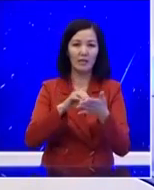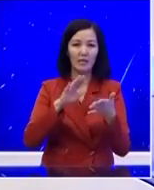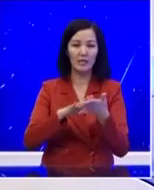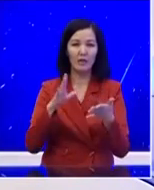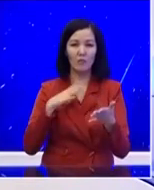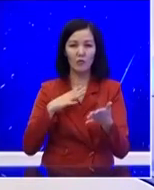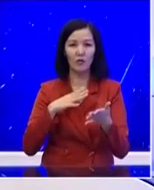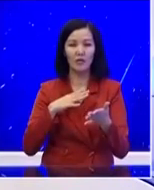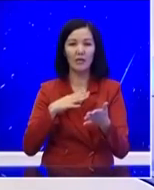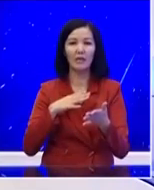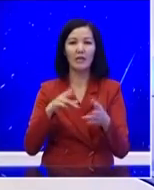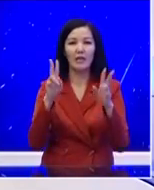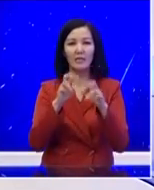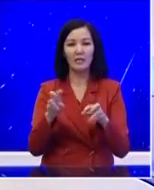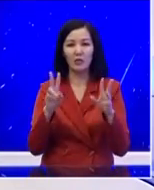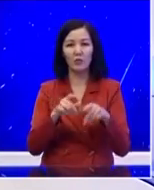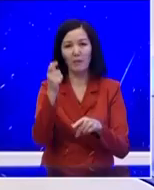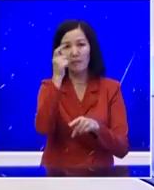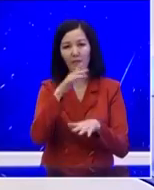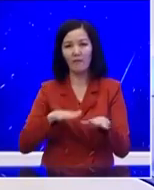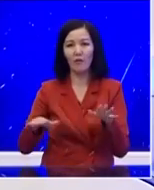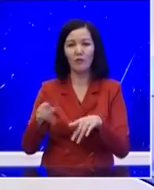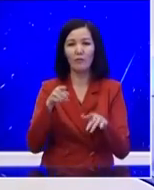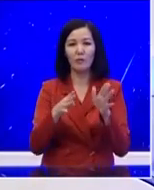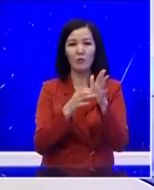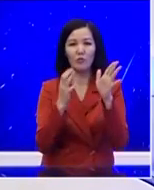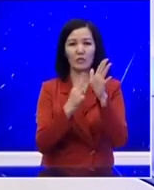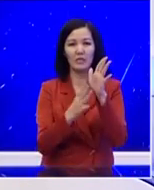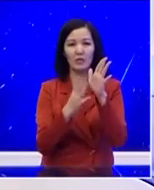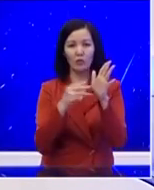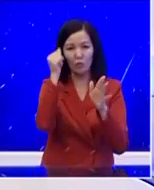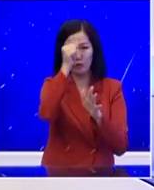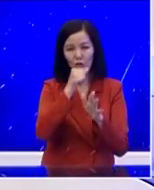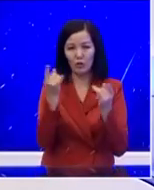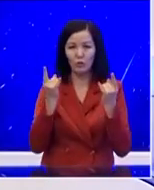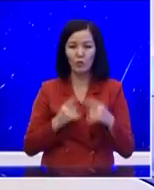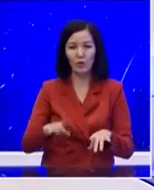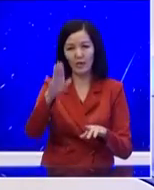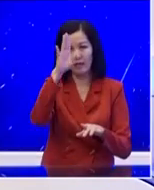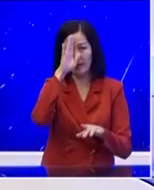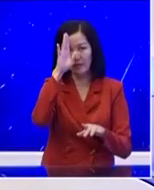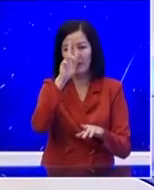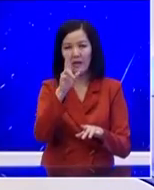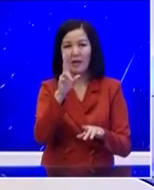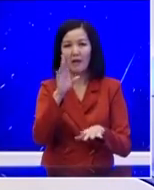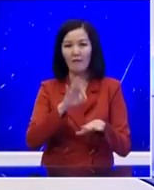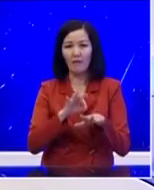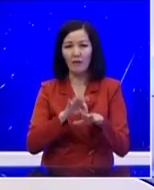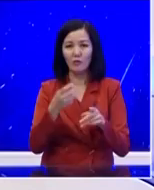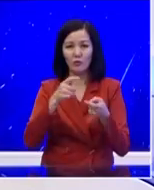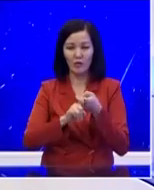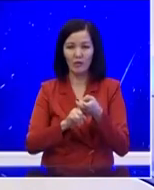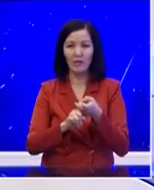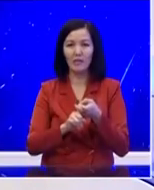отыр. Эпидемиологиялық тексеру барысында Панфилов ауданындағы 1989 жылы туған азаматтан коронавирустық